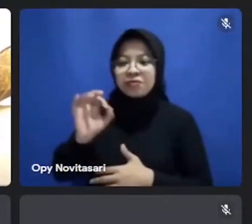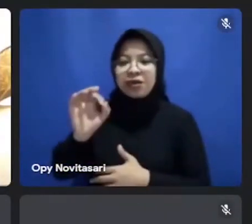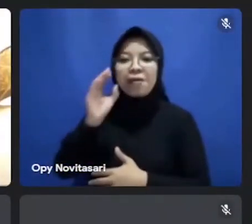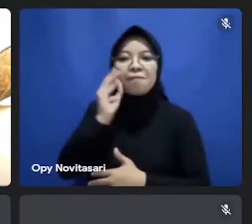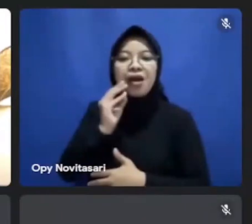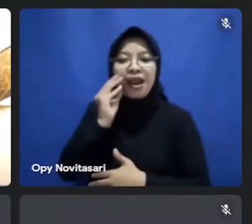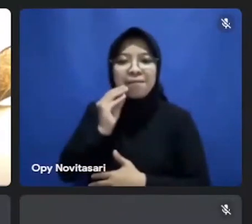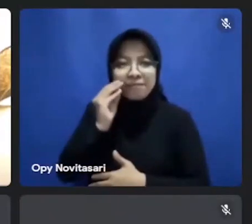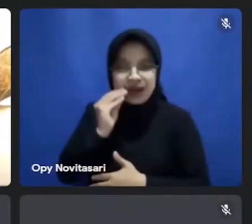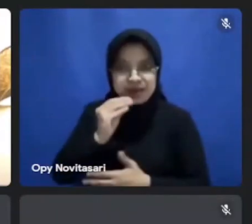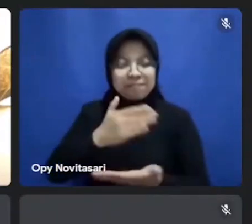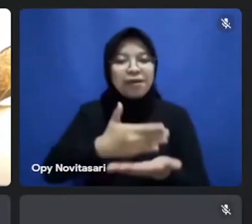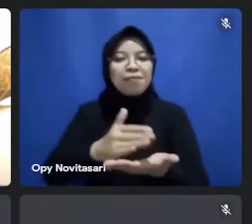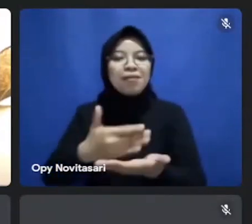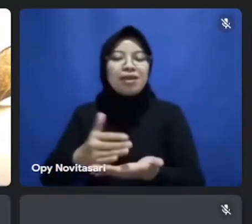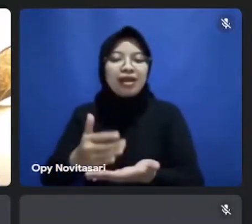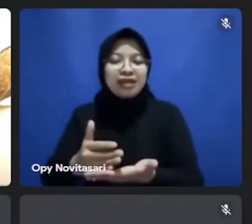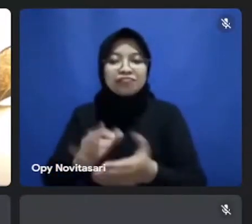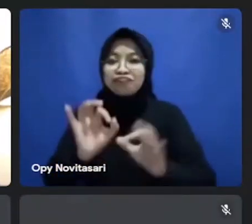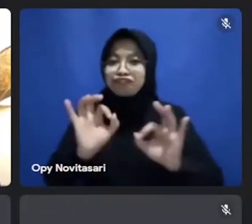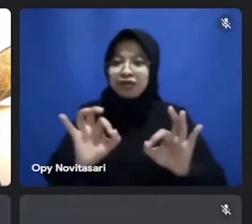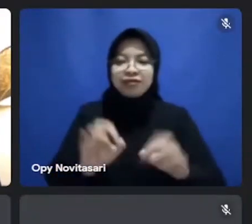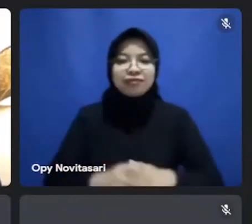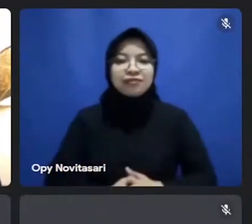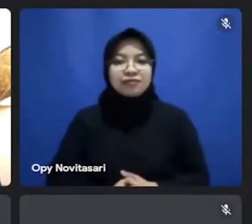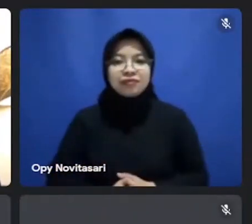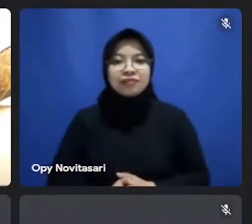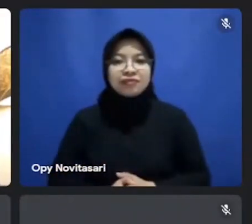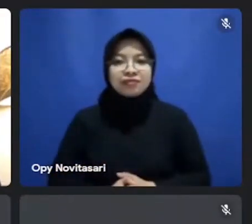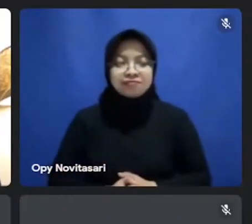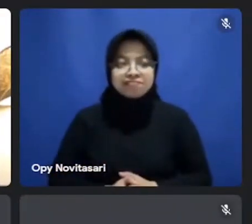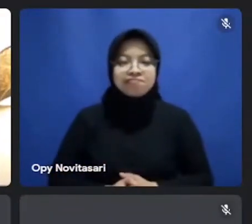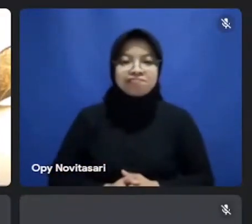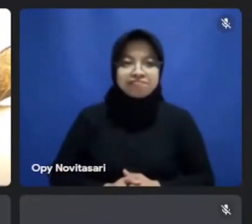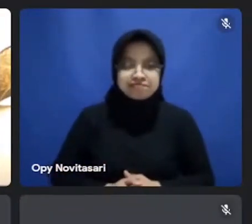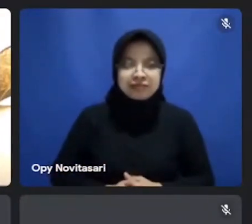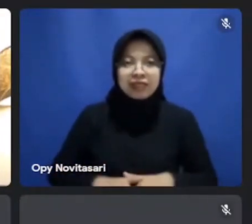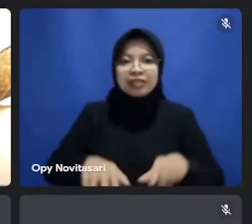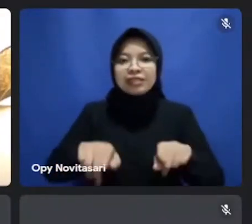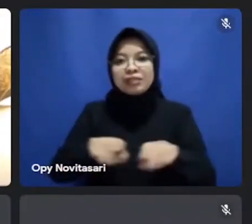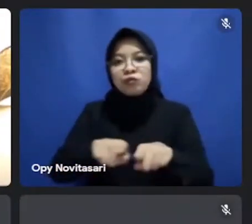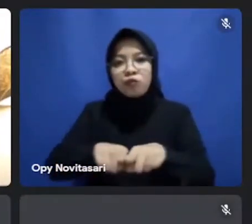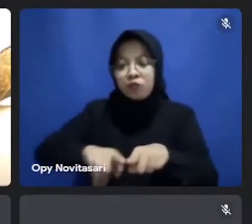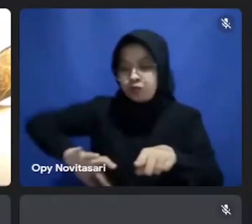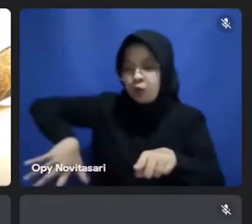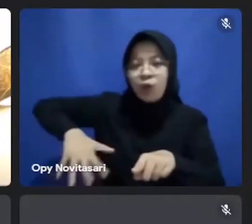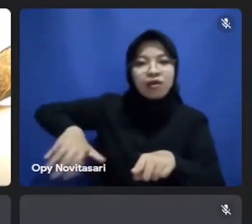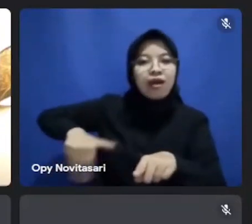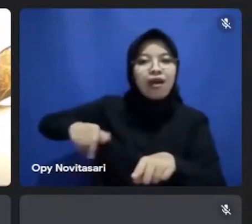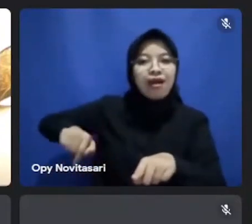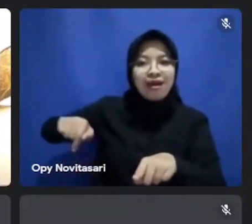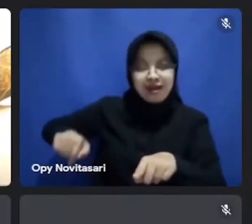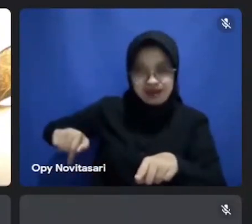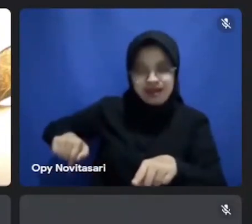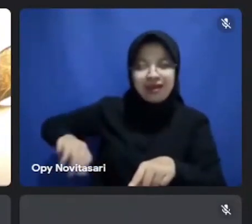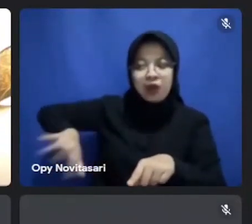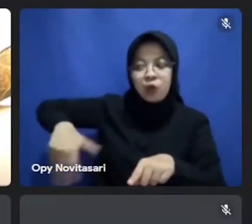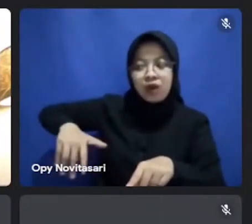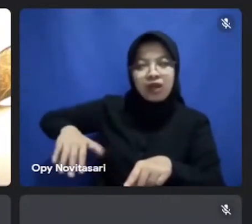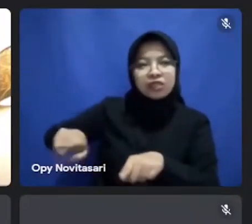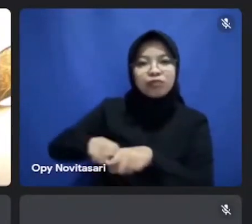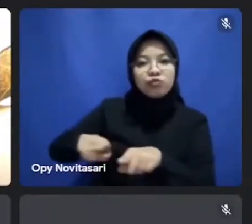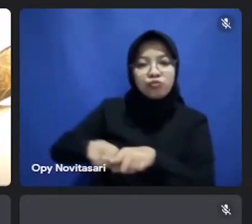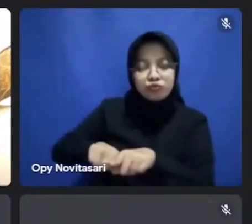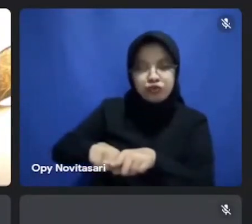sharingani eh Saya punya pengalaman dari keluarga sepupu saya mengedap out dan baru saja memasuki perkuliahan di